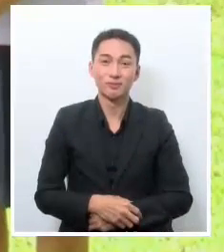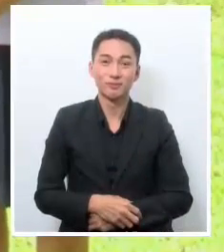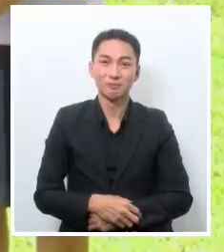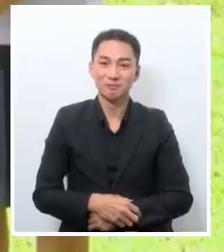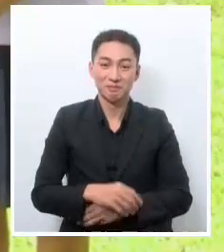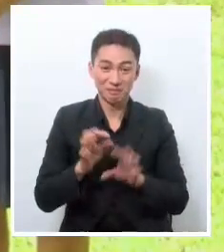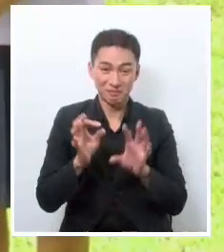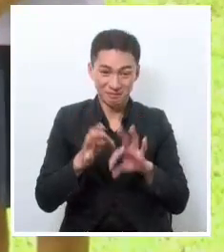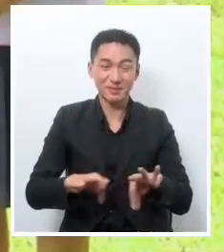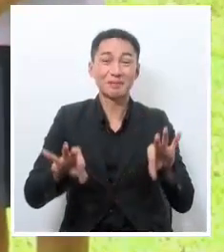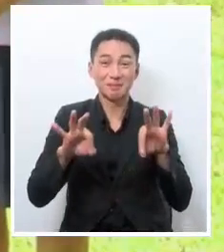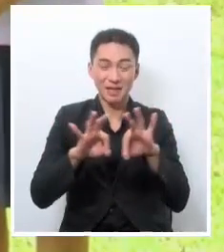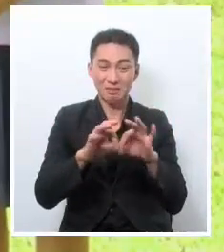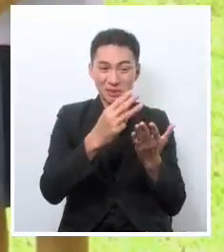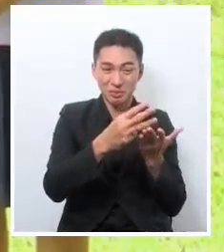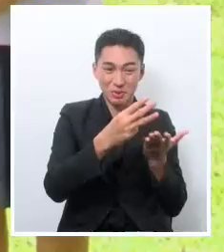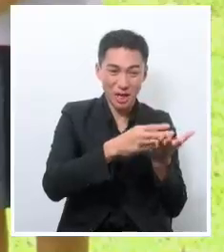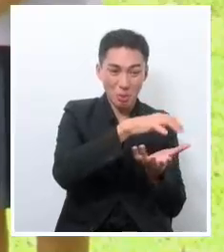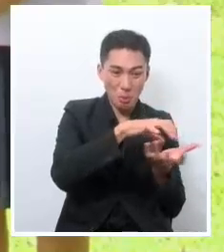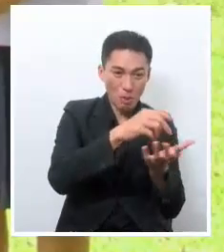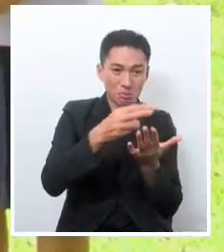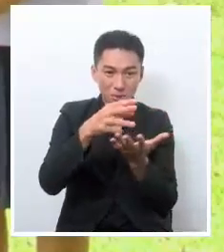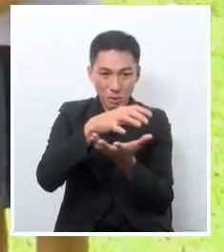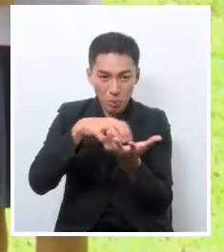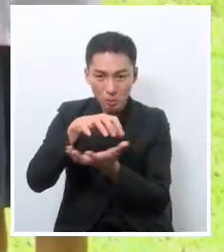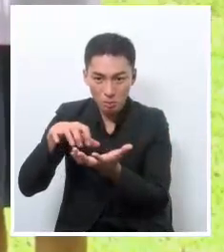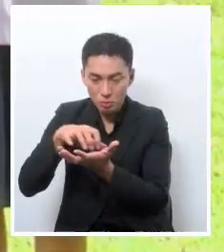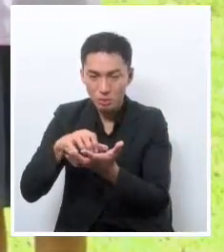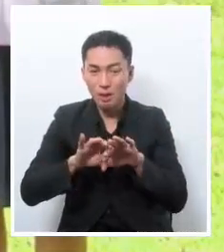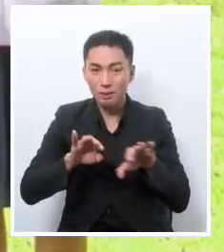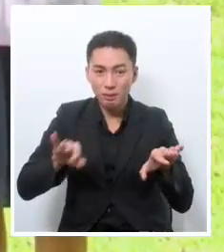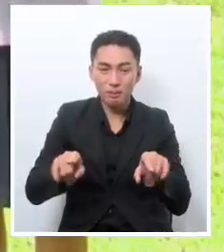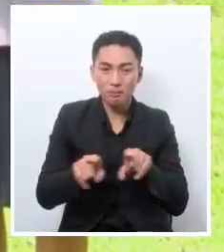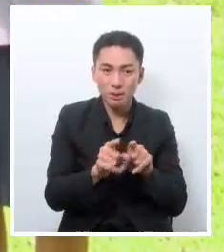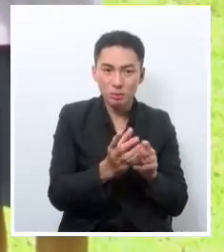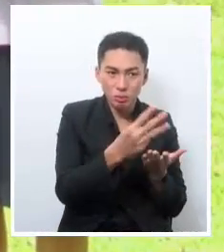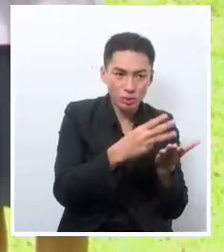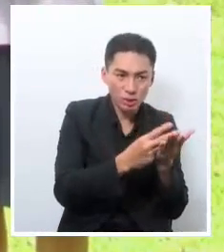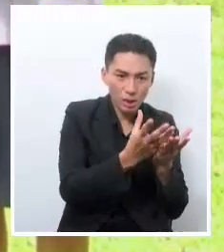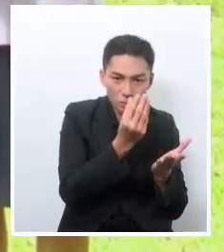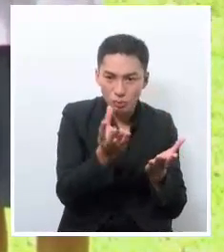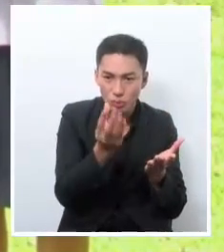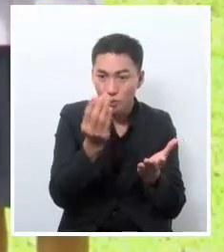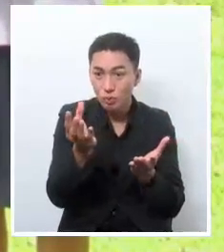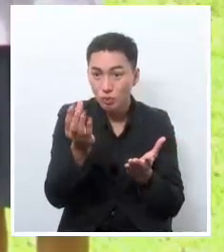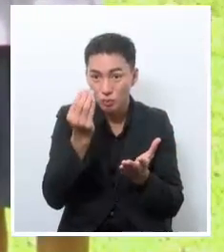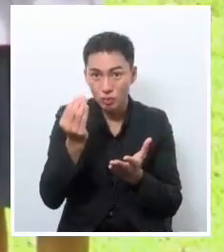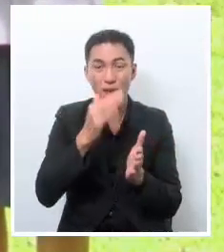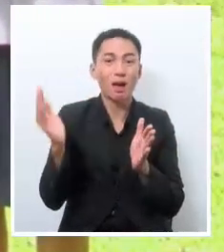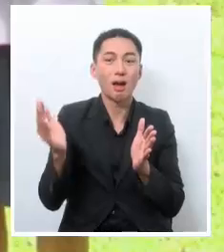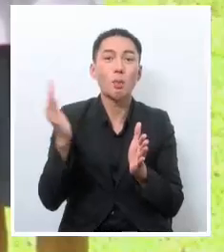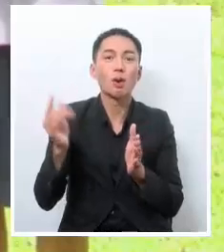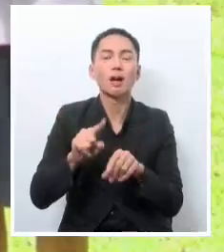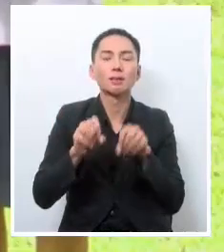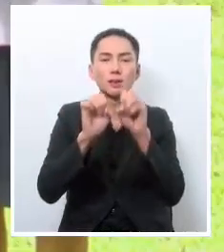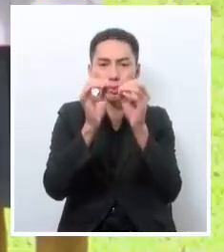บูรณาการของหลากหลายวิชาทำให้เด็กได้รับองค์ความรู้โดยผ่านกระบวนการที่คุณครูได้